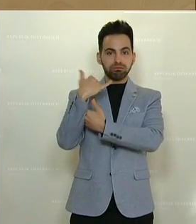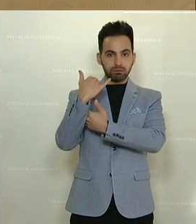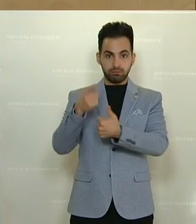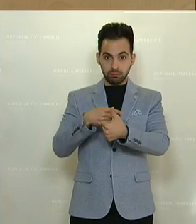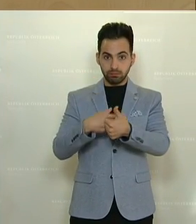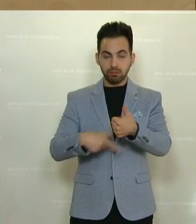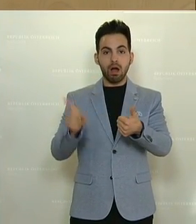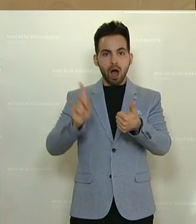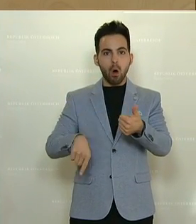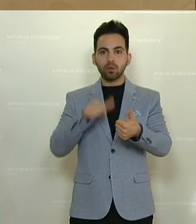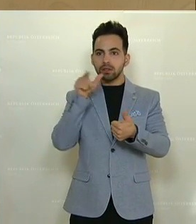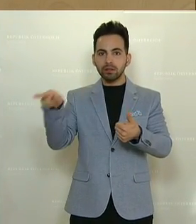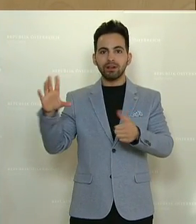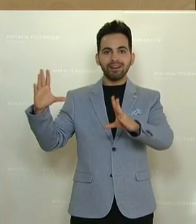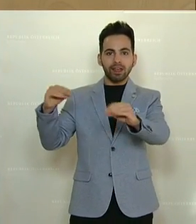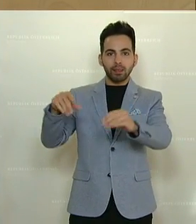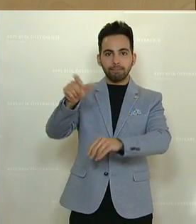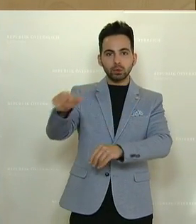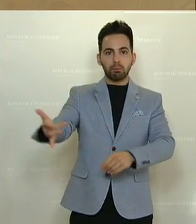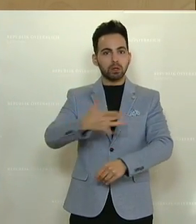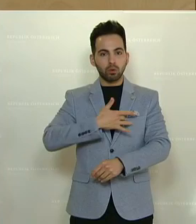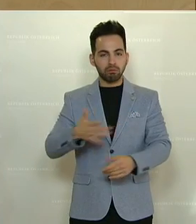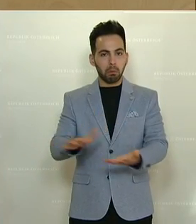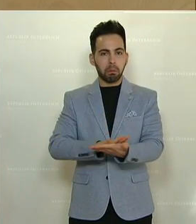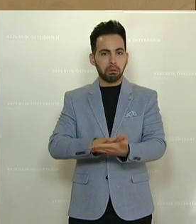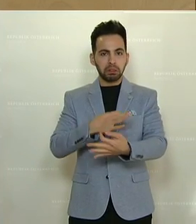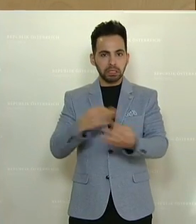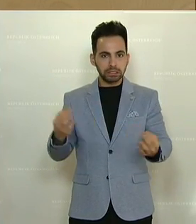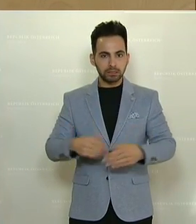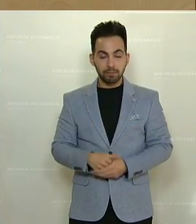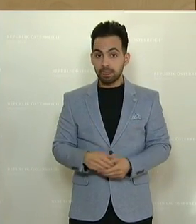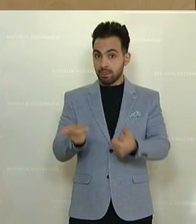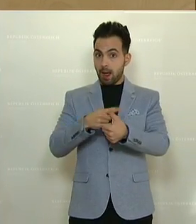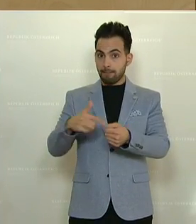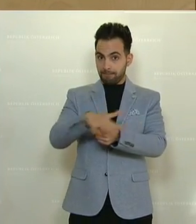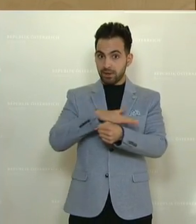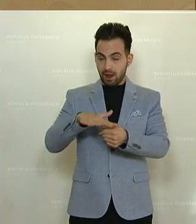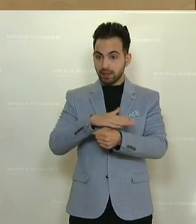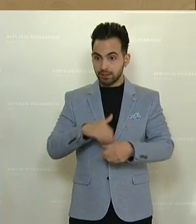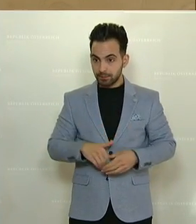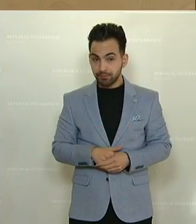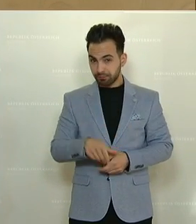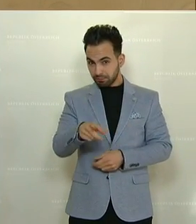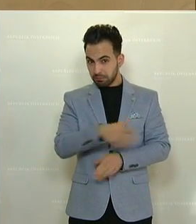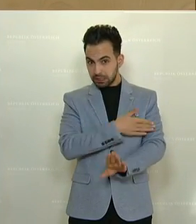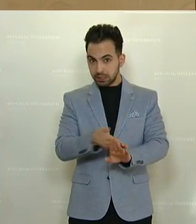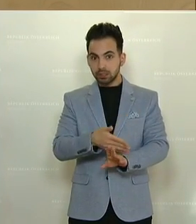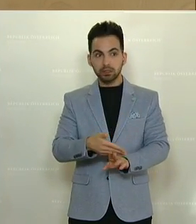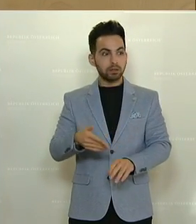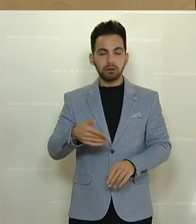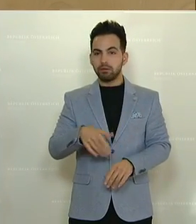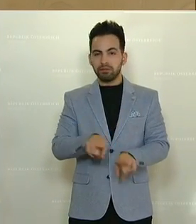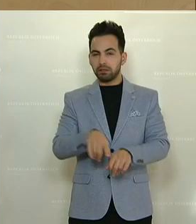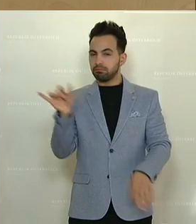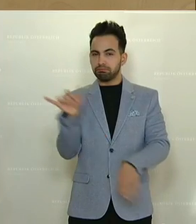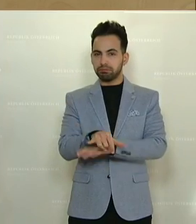Problem, sondern Sie reden anscheinend auch nicht mit den Betroffenen. Denn eine Branche, für die Sie anscheinend überhaupt noch kein Ohrwaschel